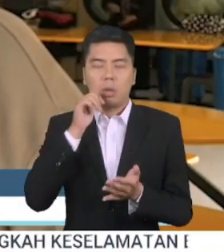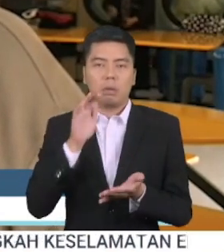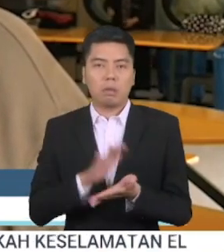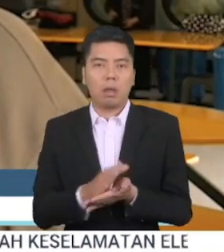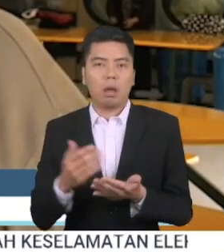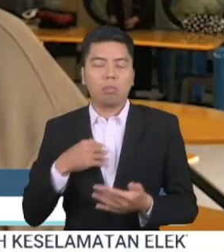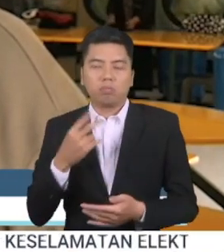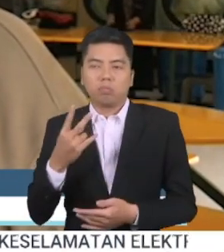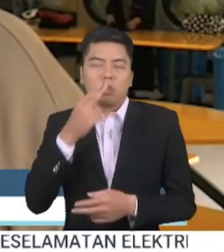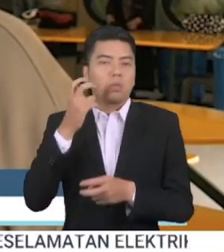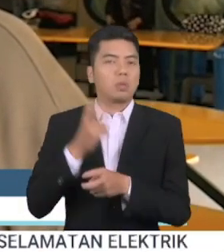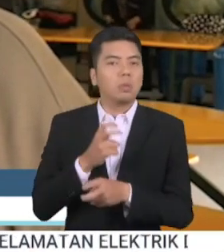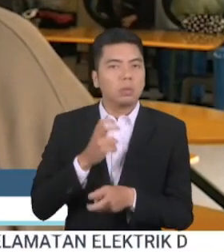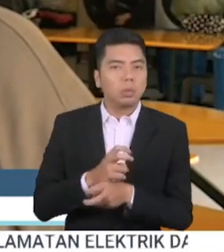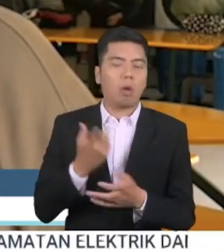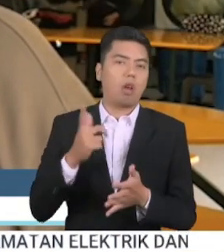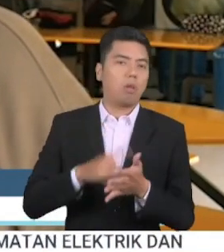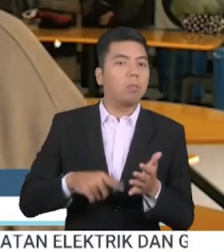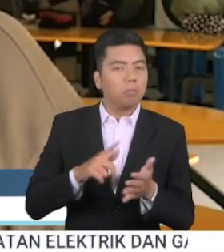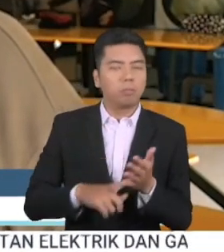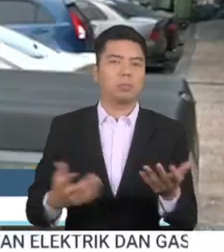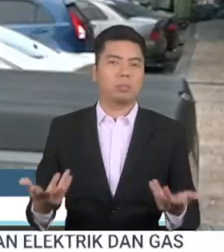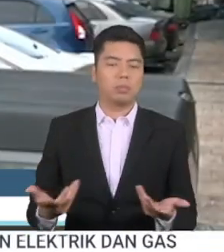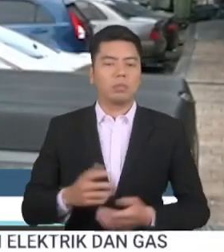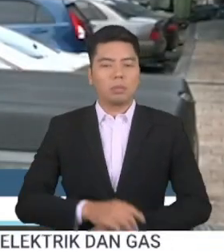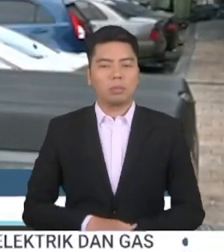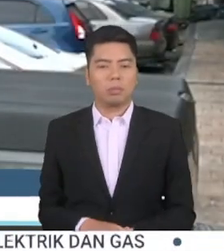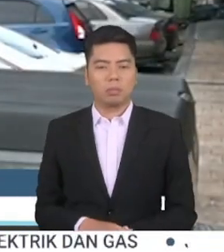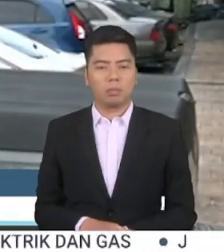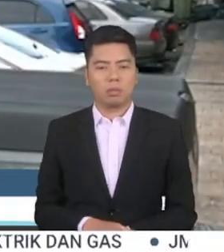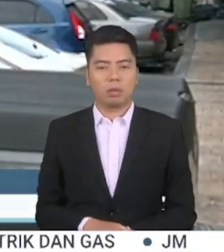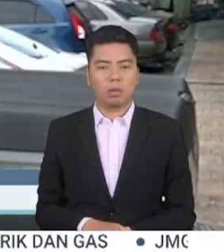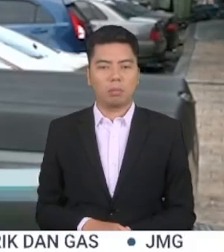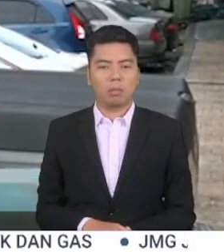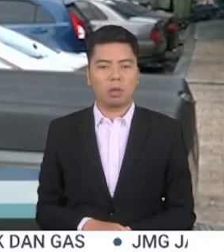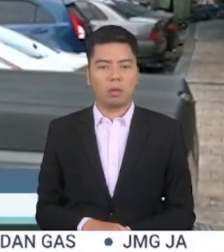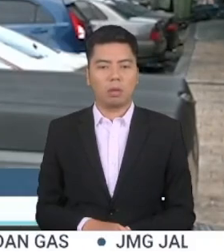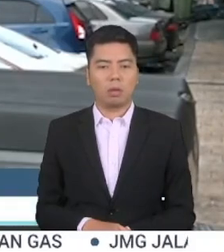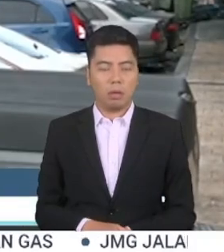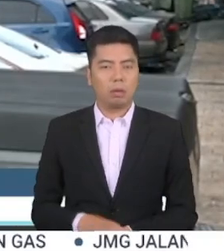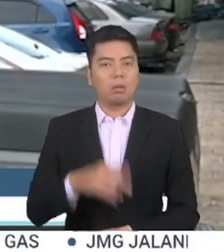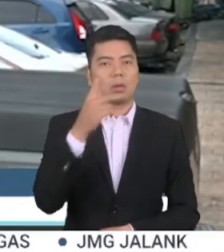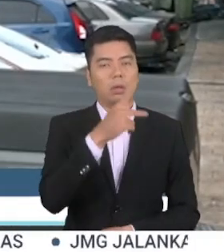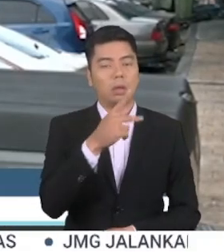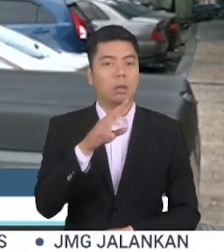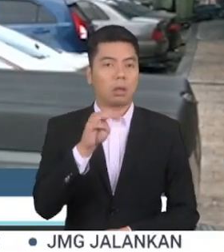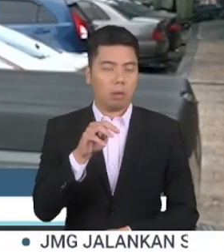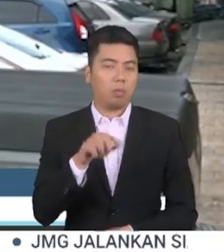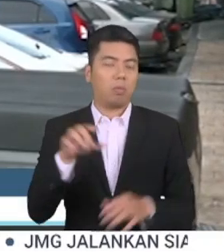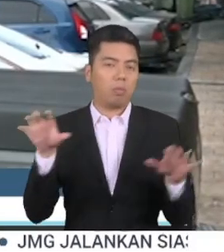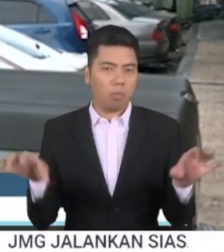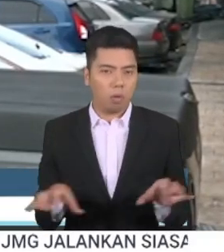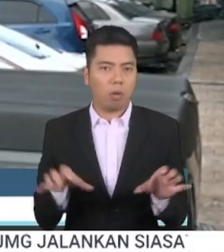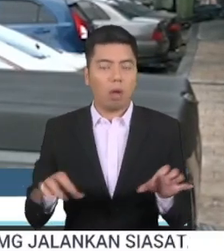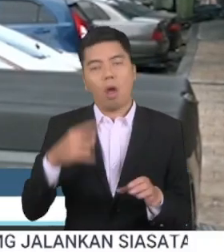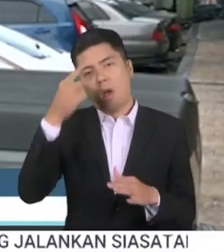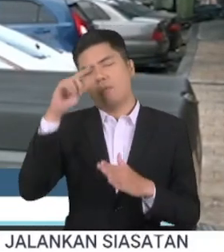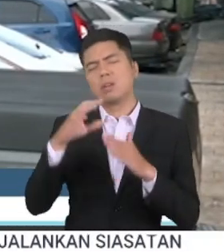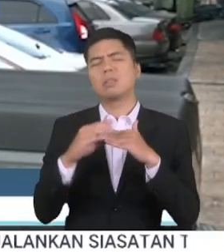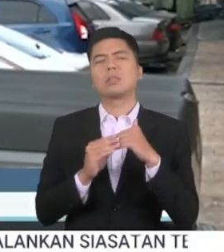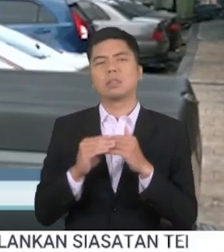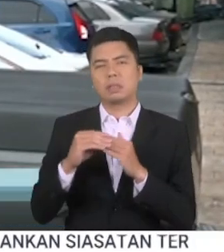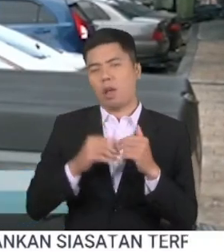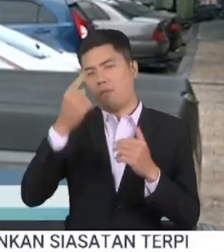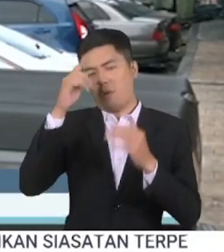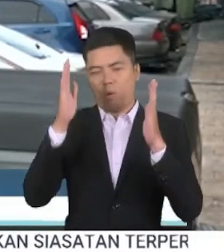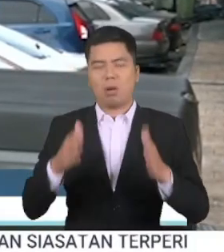dia boleh berlaku kebakaran lah. Dengan apa benda semua lah. Wajar lah untuk apa, KKM buat macam ni untuk keselesaan untuk